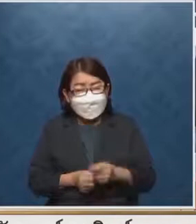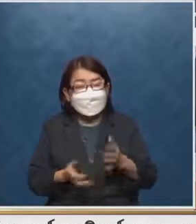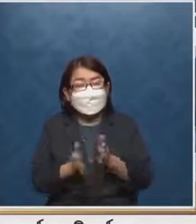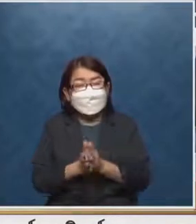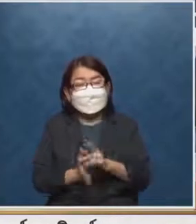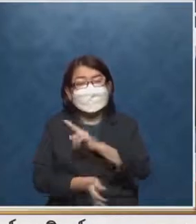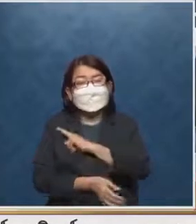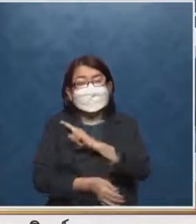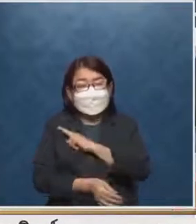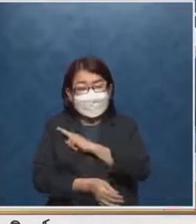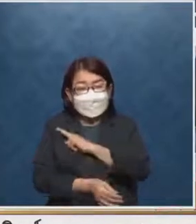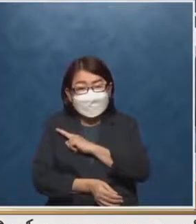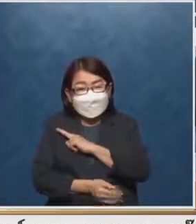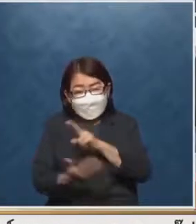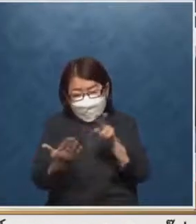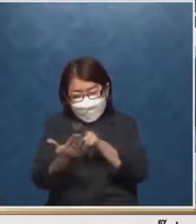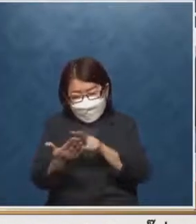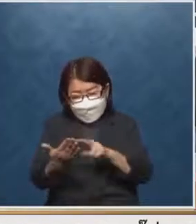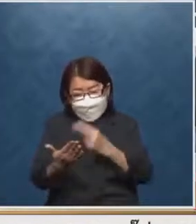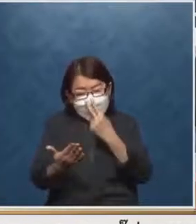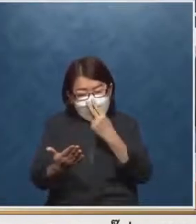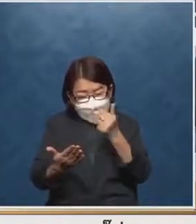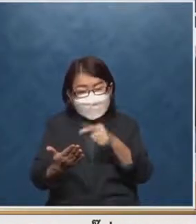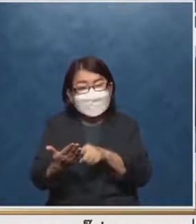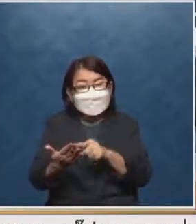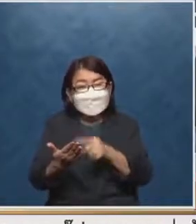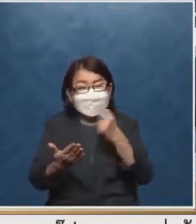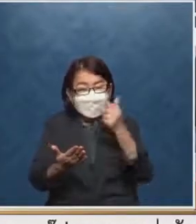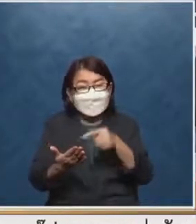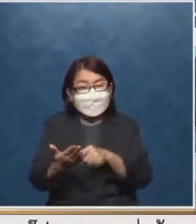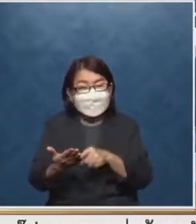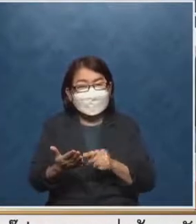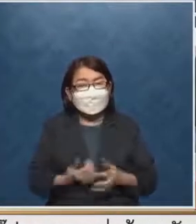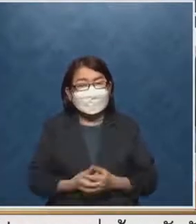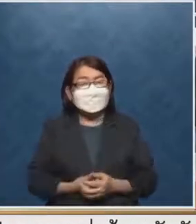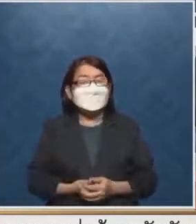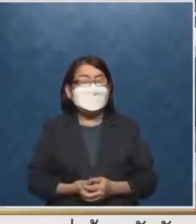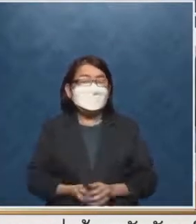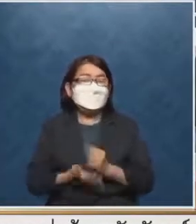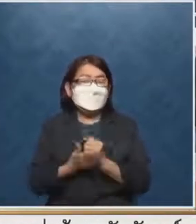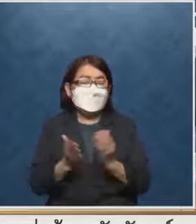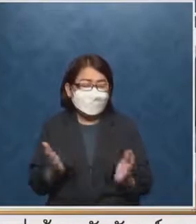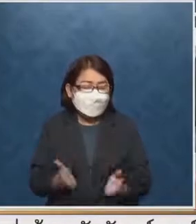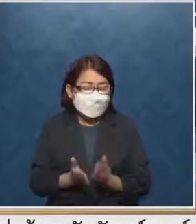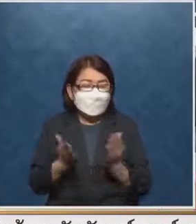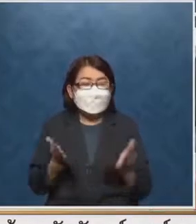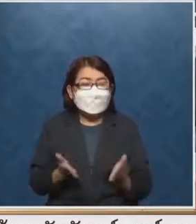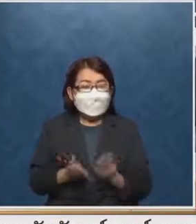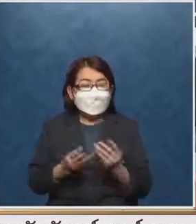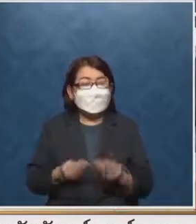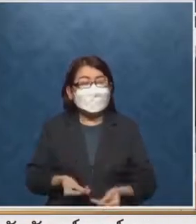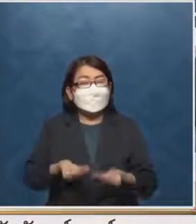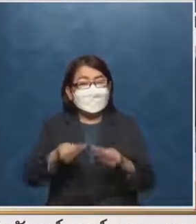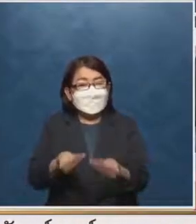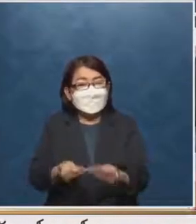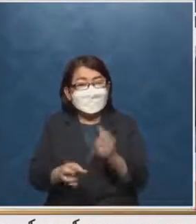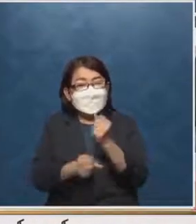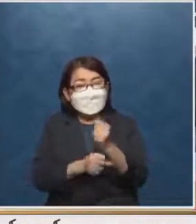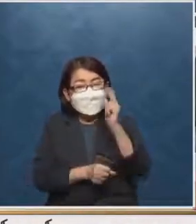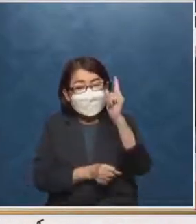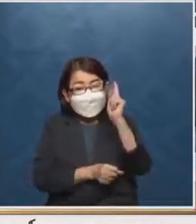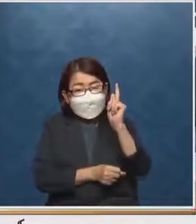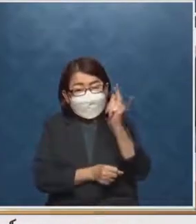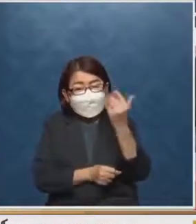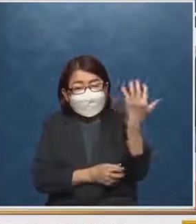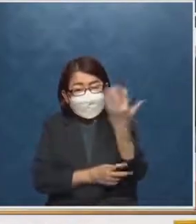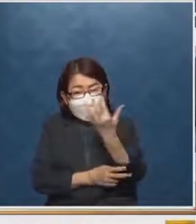ชอบดูดีนะท่านครับนี่สนับสนุนและกระตุ้นให้เกิดสื่อปลอดภัยและสร้างสร